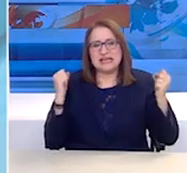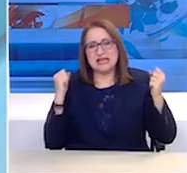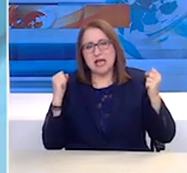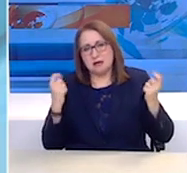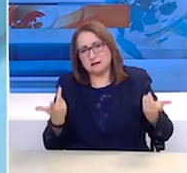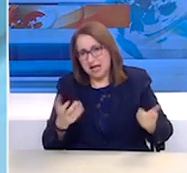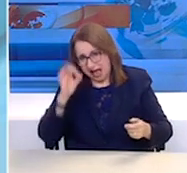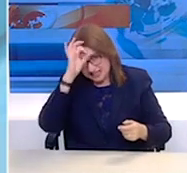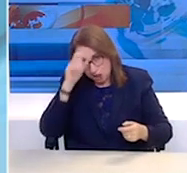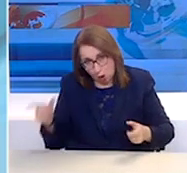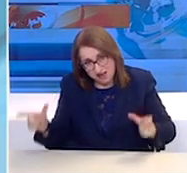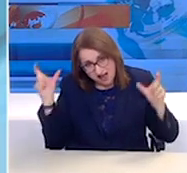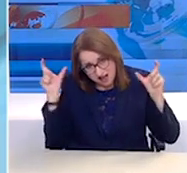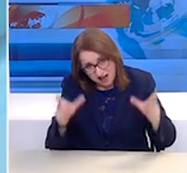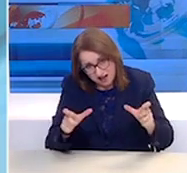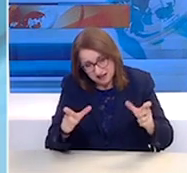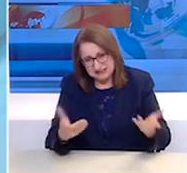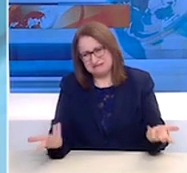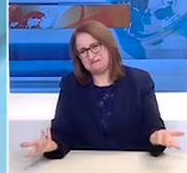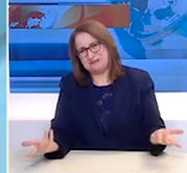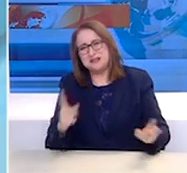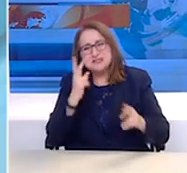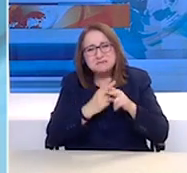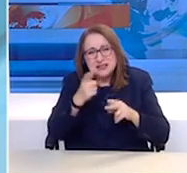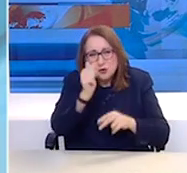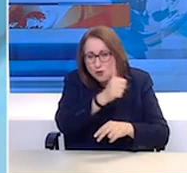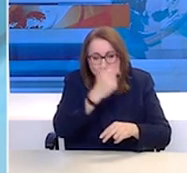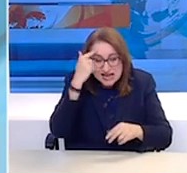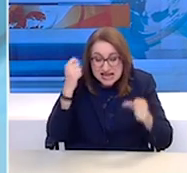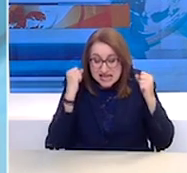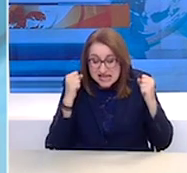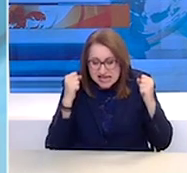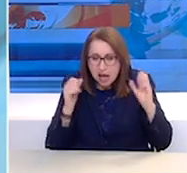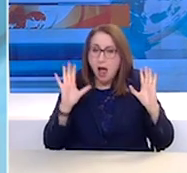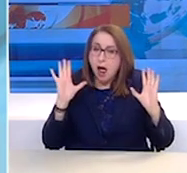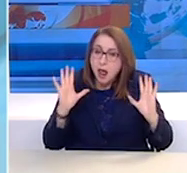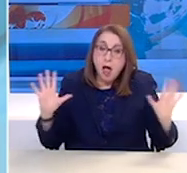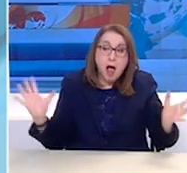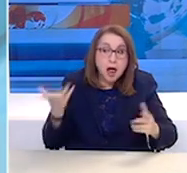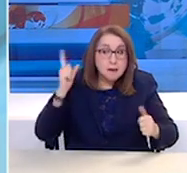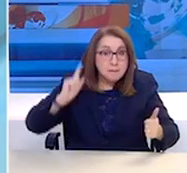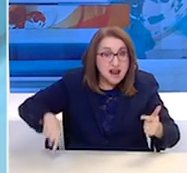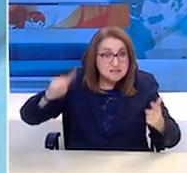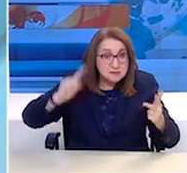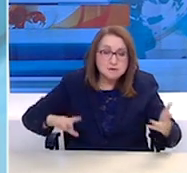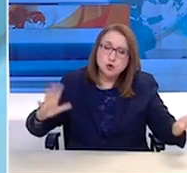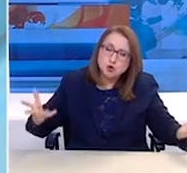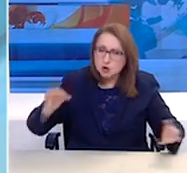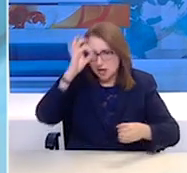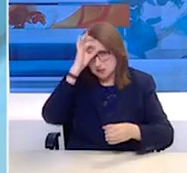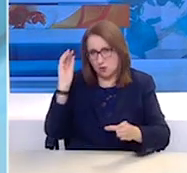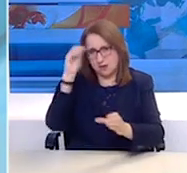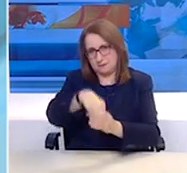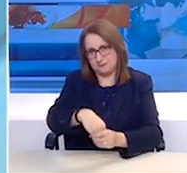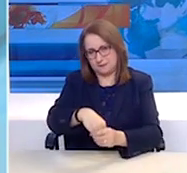όμως σε κάθε περίπτωση θα συνεχίσει να παρεμβαίνει εκεί που παραβιάζονται οι νόμοι του ελληνικού κράτους. Θα περάσουμε λοιπόν το φετινό Πάσχα στο σπίτι, με τους